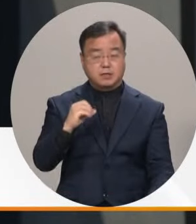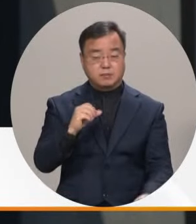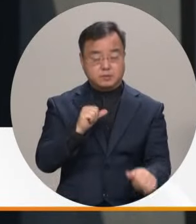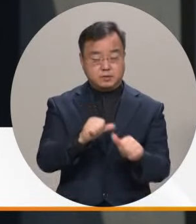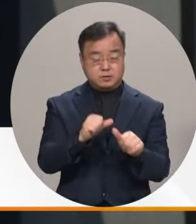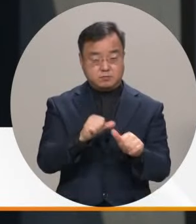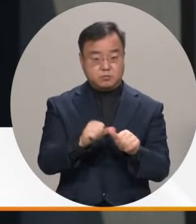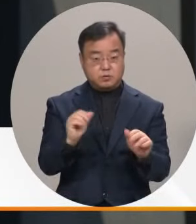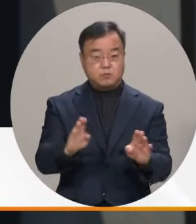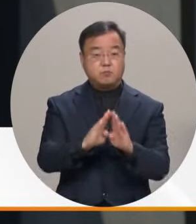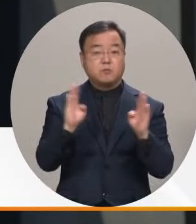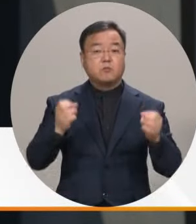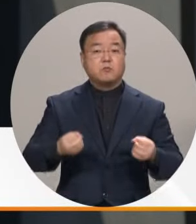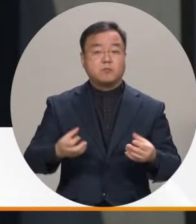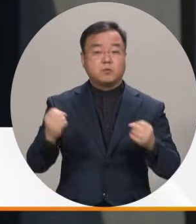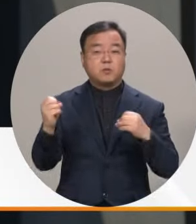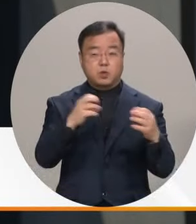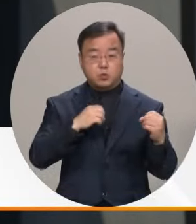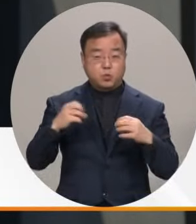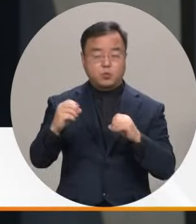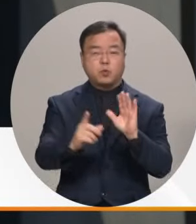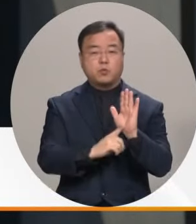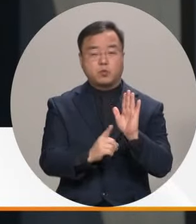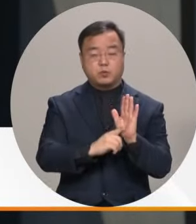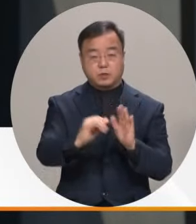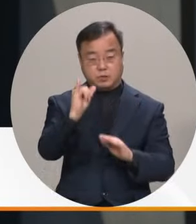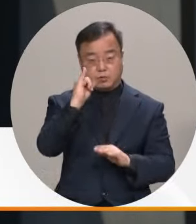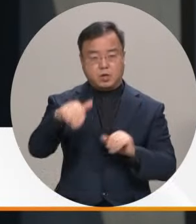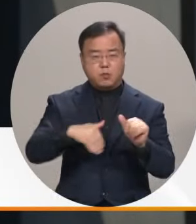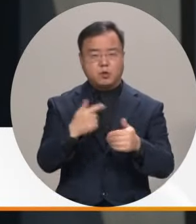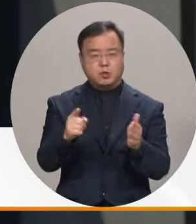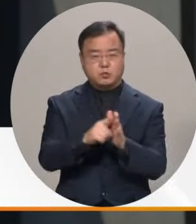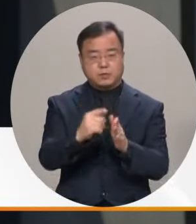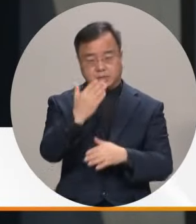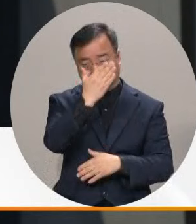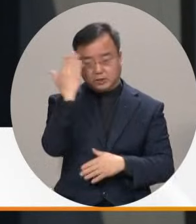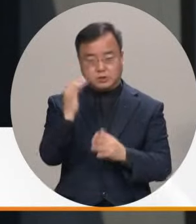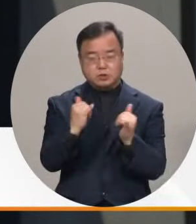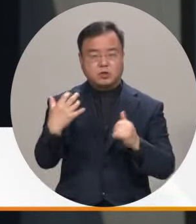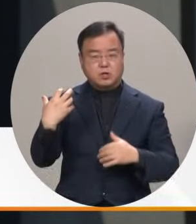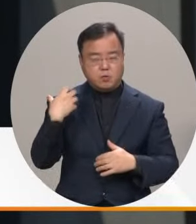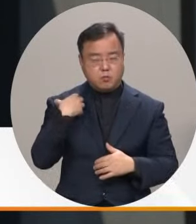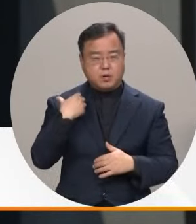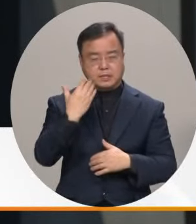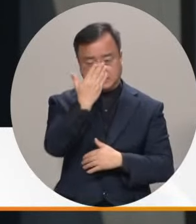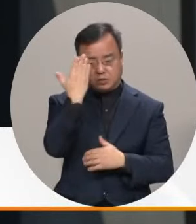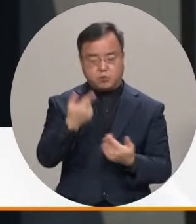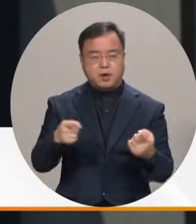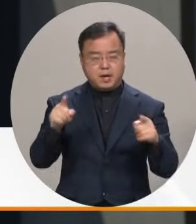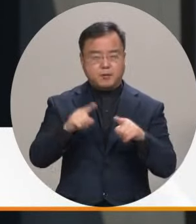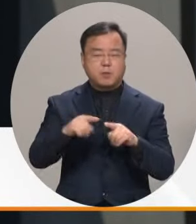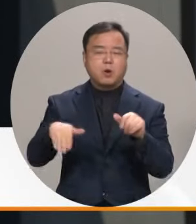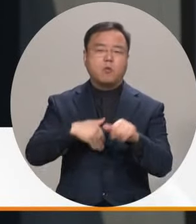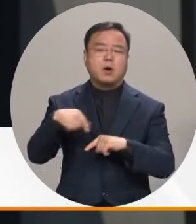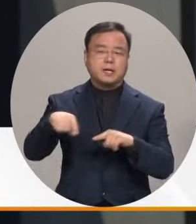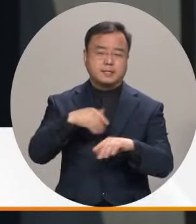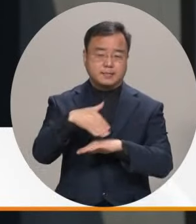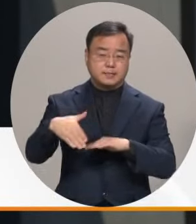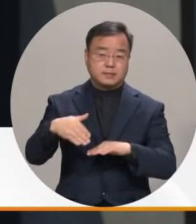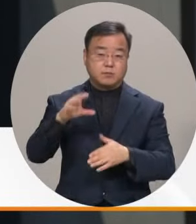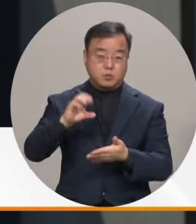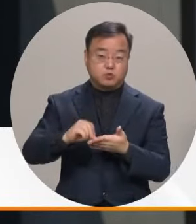토크 콘서트가 있었는데요 환경을 위한 청년의 역할 청년과 함께하는 환경 정책 두 가지 주제로 서로